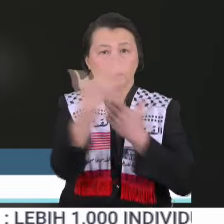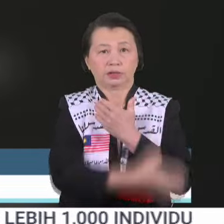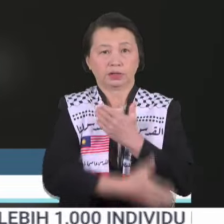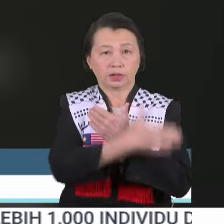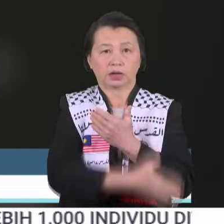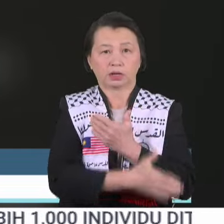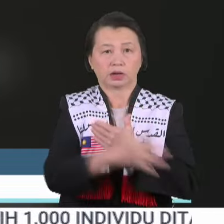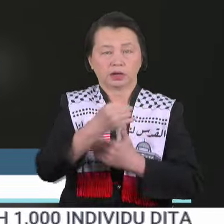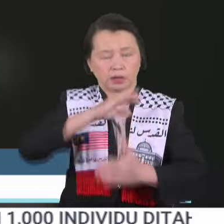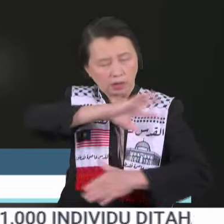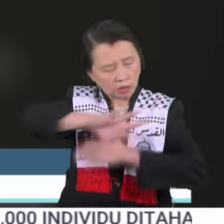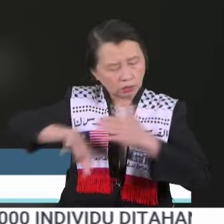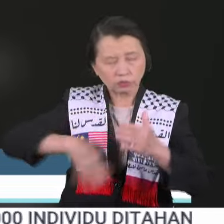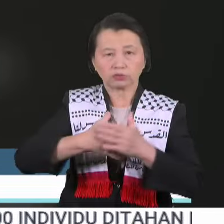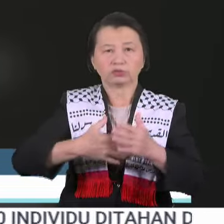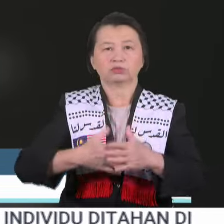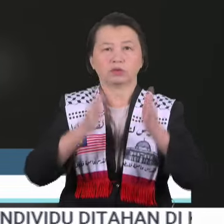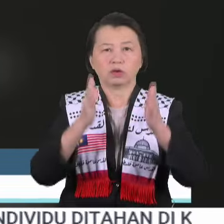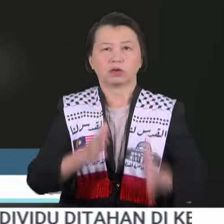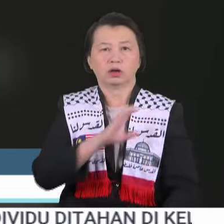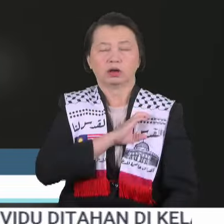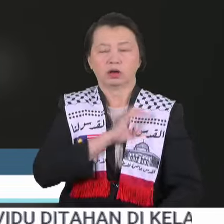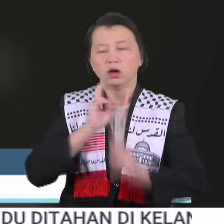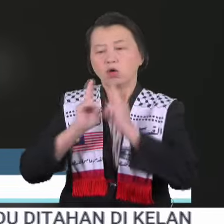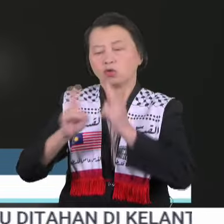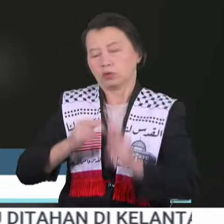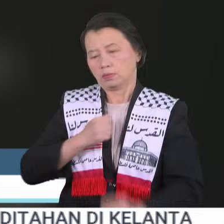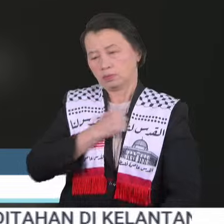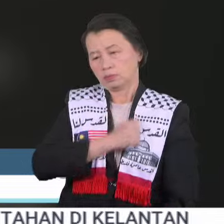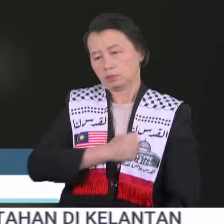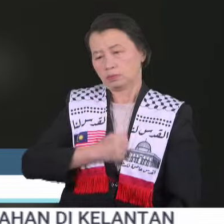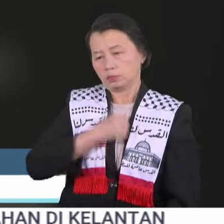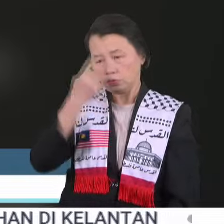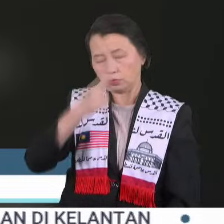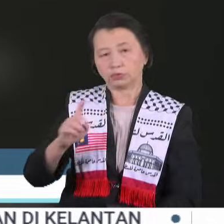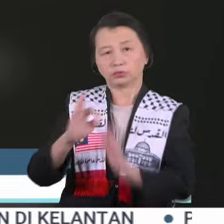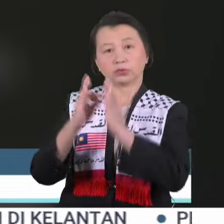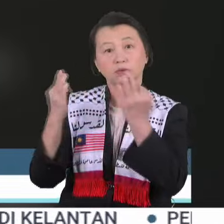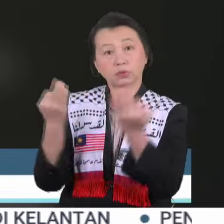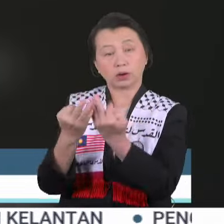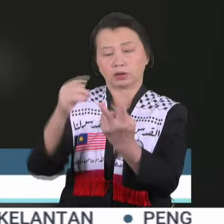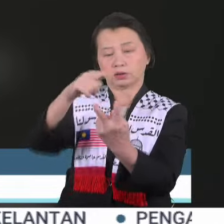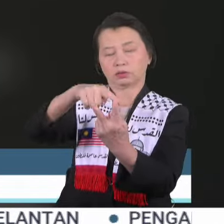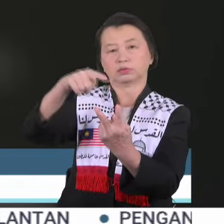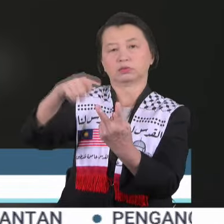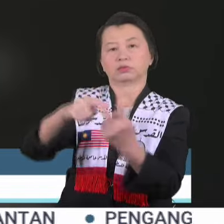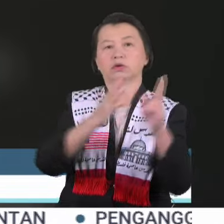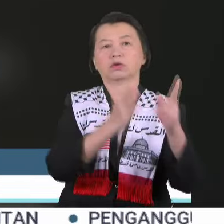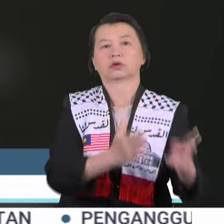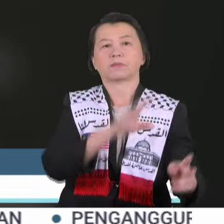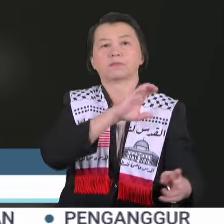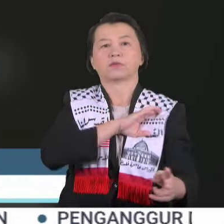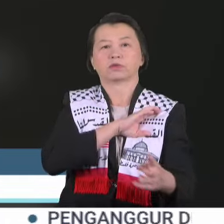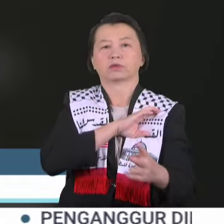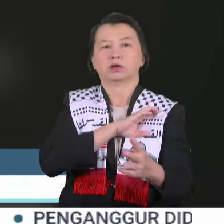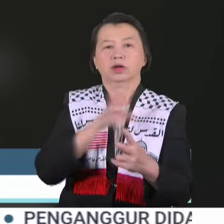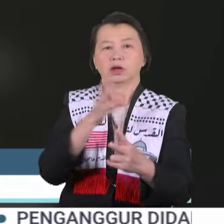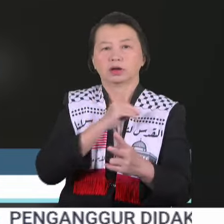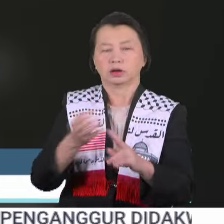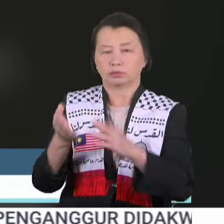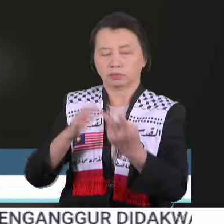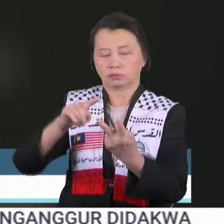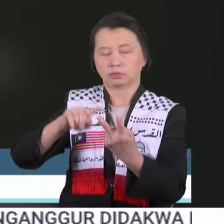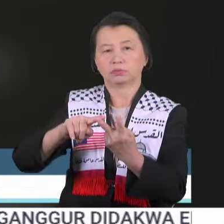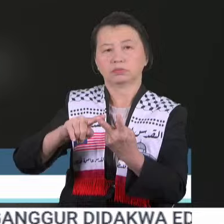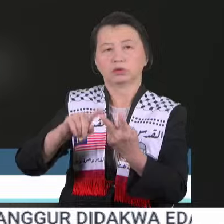Piche serta seluruh warga PDRM menzahirkan ucapan takziah buat ahli keluarga Allahyarham Konstabel Ahmad Azhar Fahmi Azhar dan